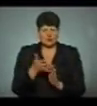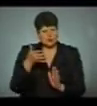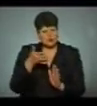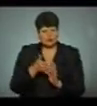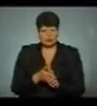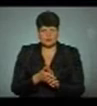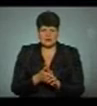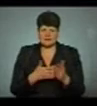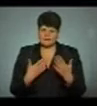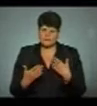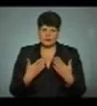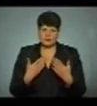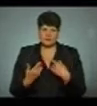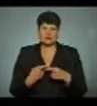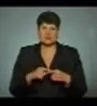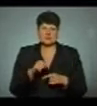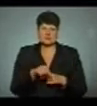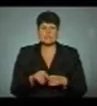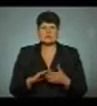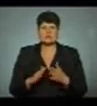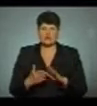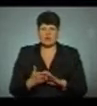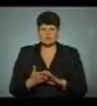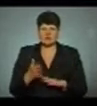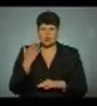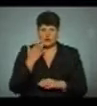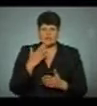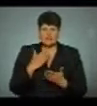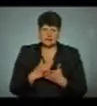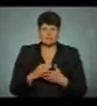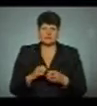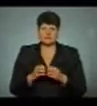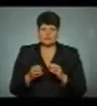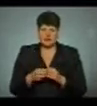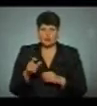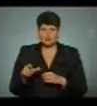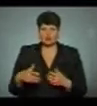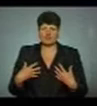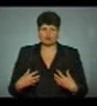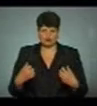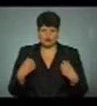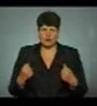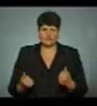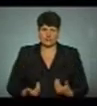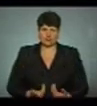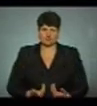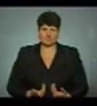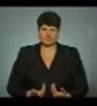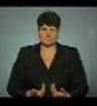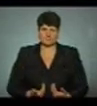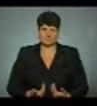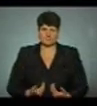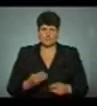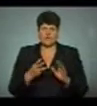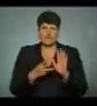порозумінням поставитись до цієї ситуації, коли є загроза людському здоров'ю та життю.